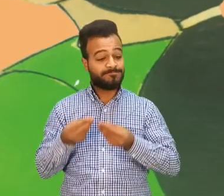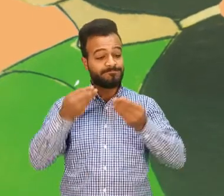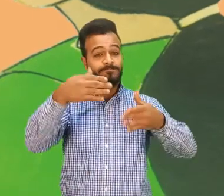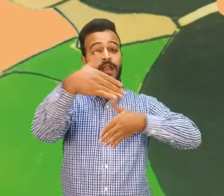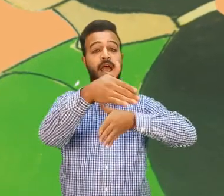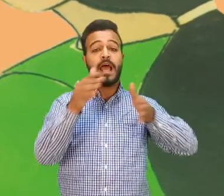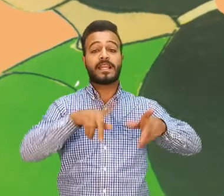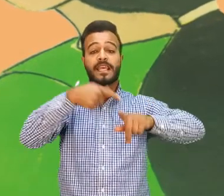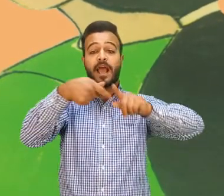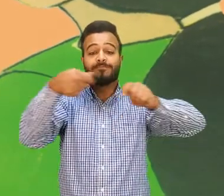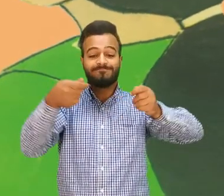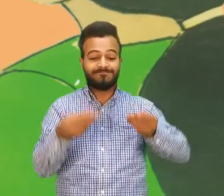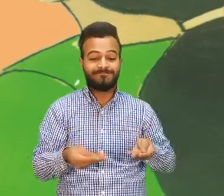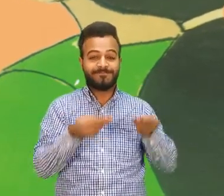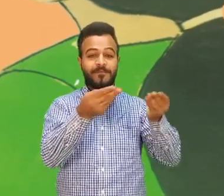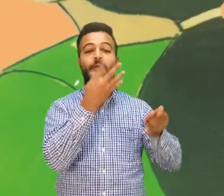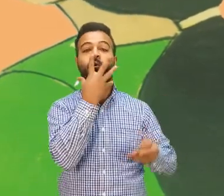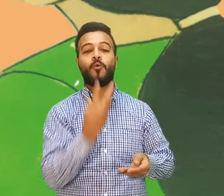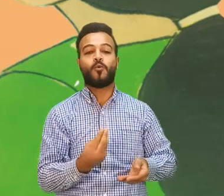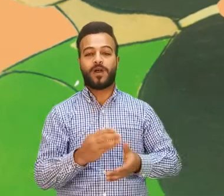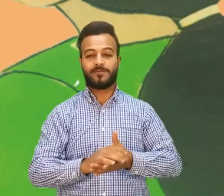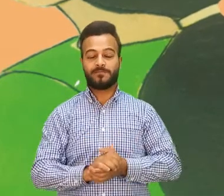هدية جميلة.